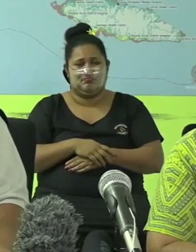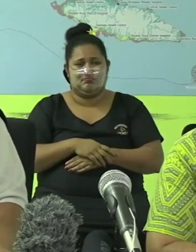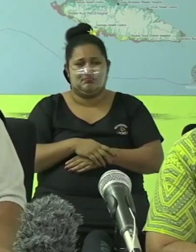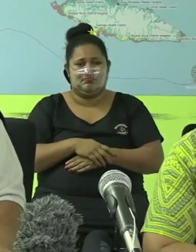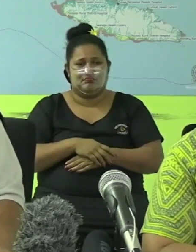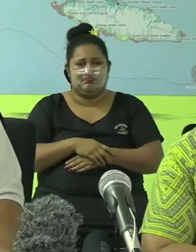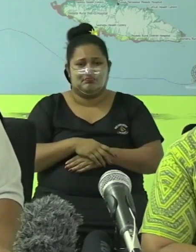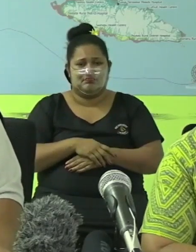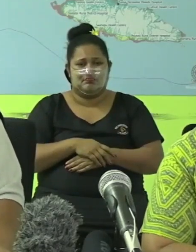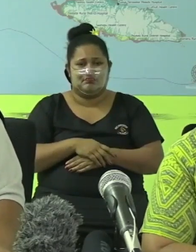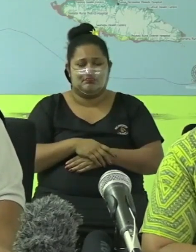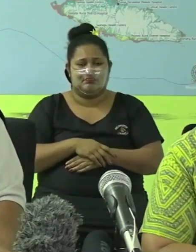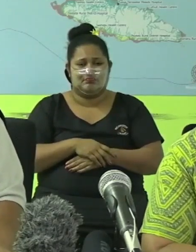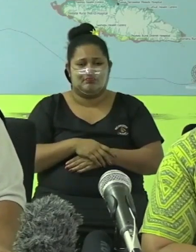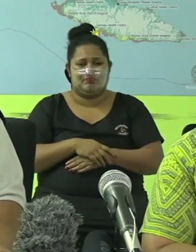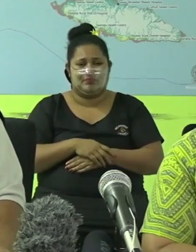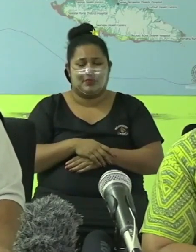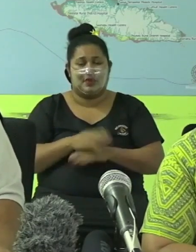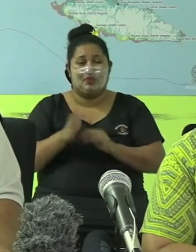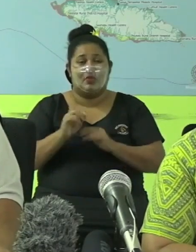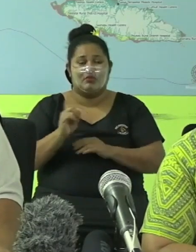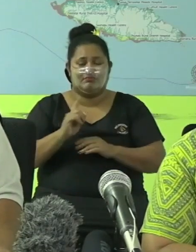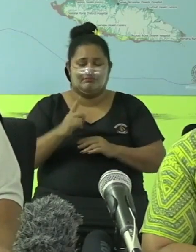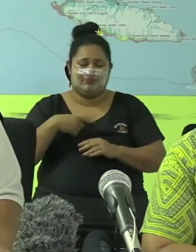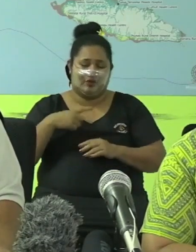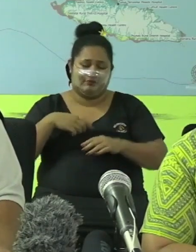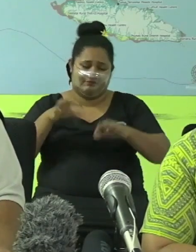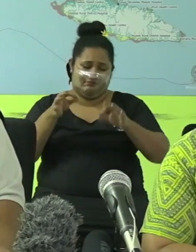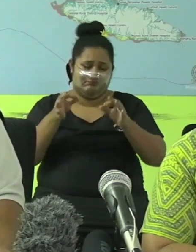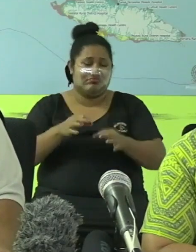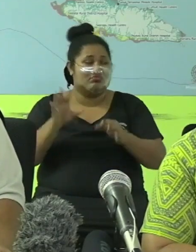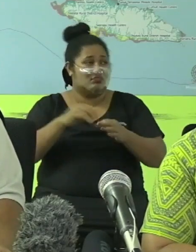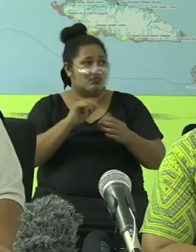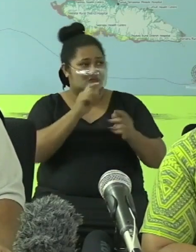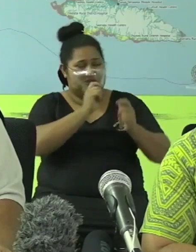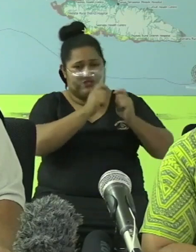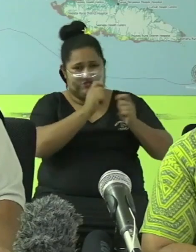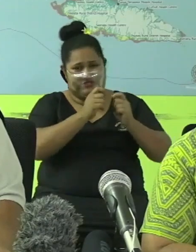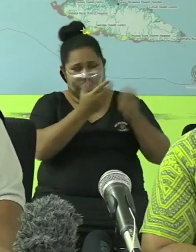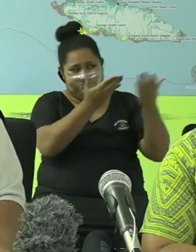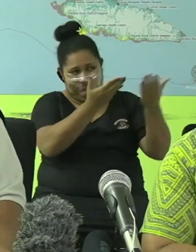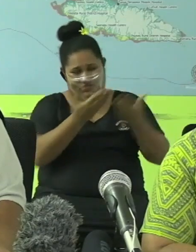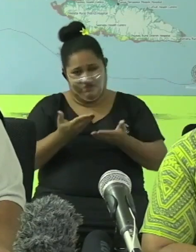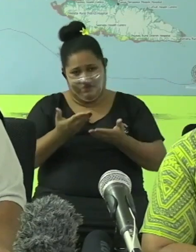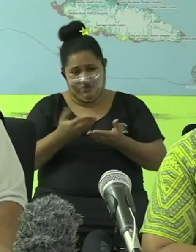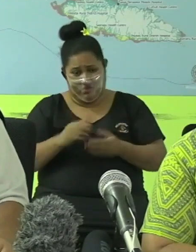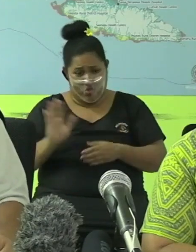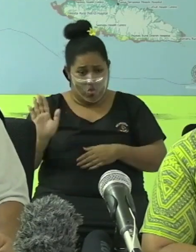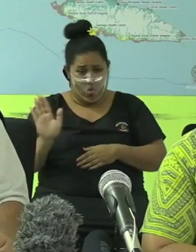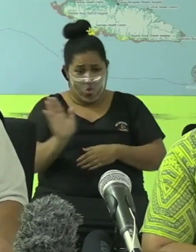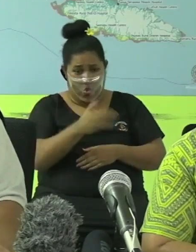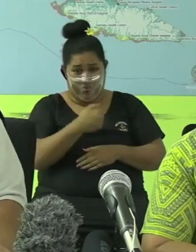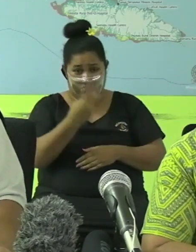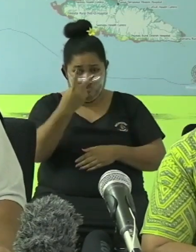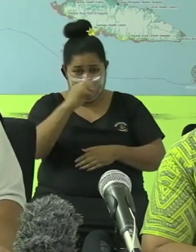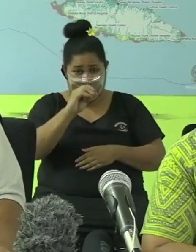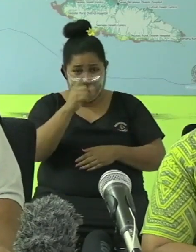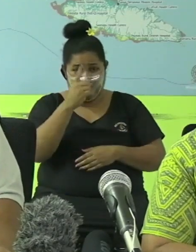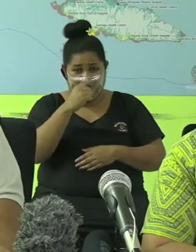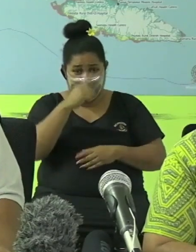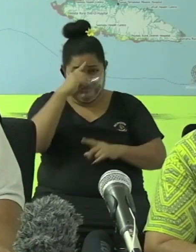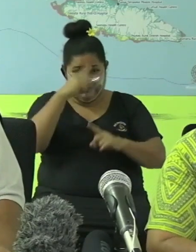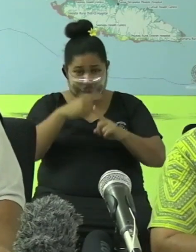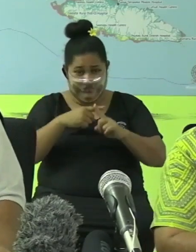KOVITI-19 whamautu mai a latou suenga o i latou umanei o loo i tono le isolation